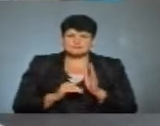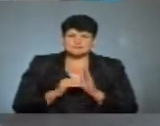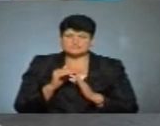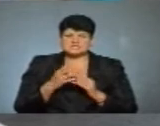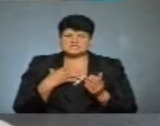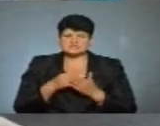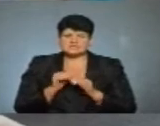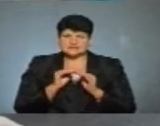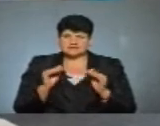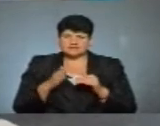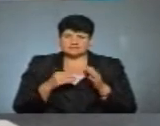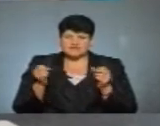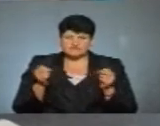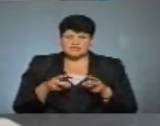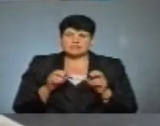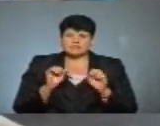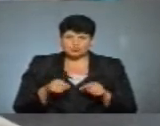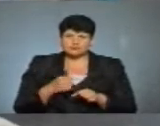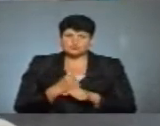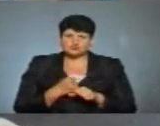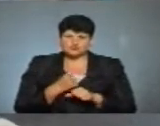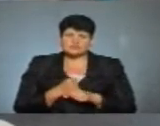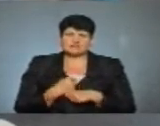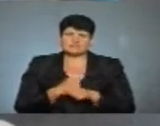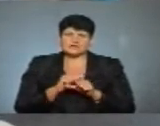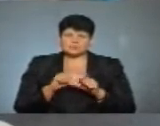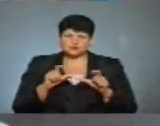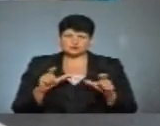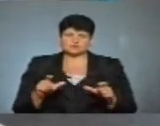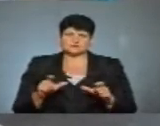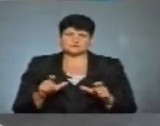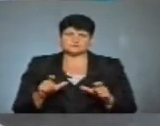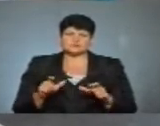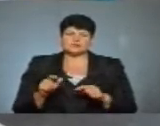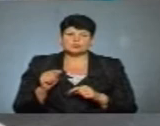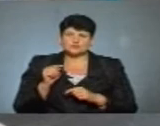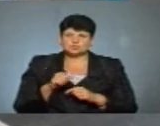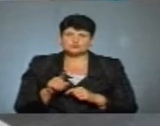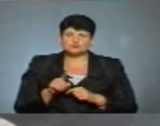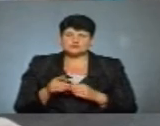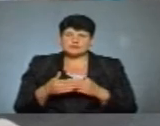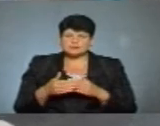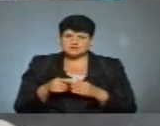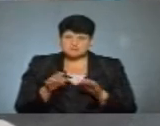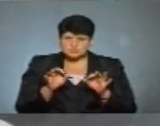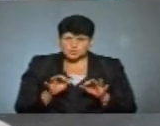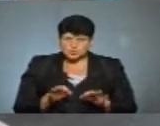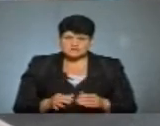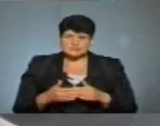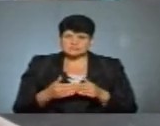рівень кваліфікації і зможуть працювати саме в лабораторії, вірусологічних лабораторіях, тому що наближається осінь,